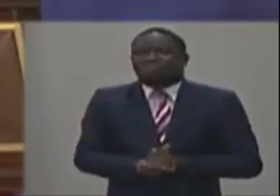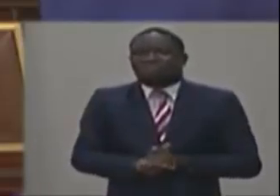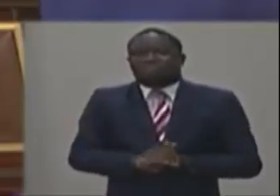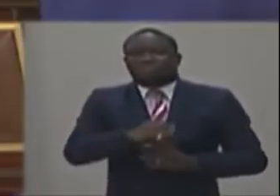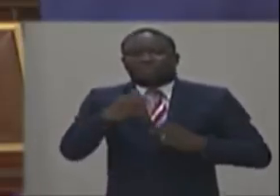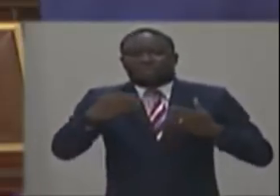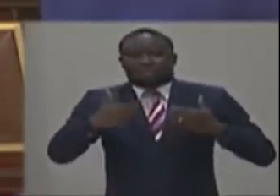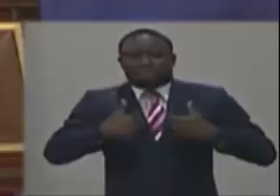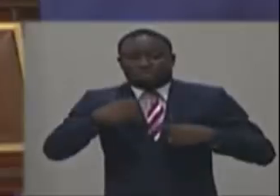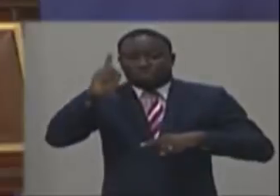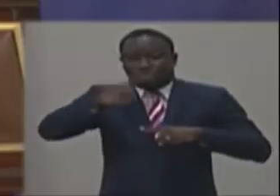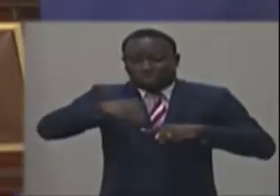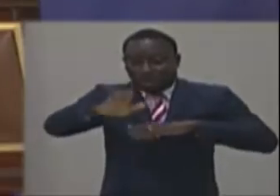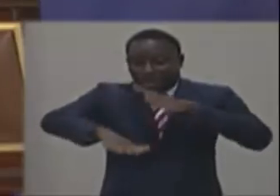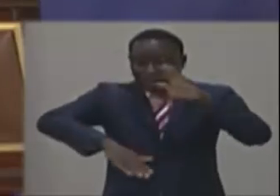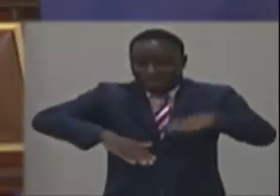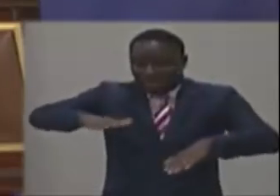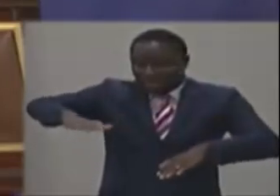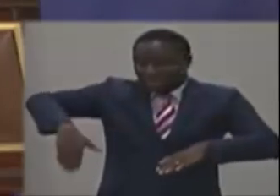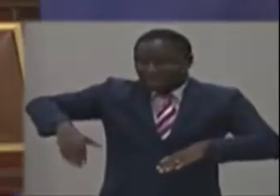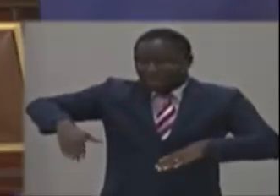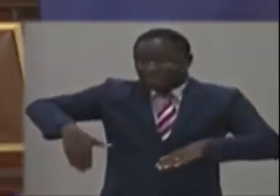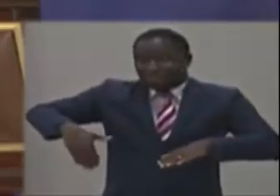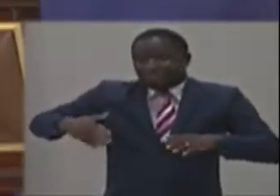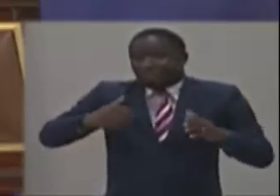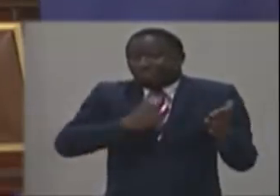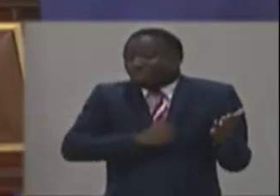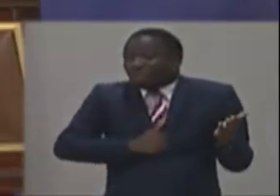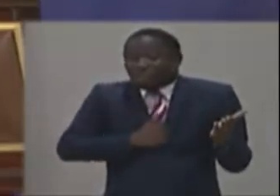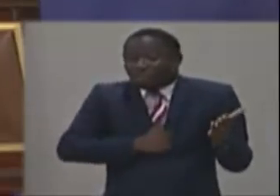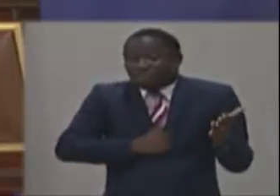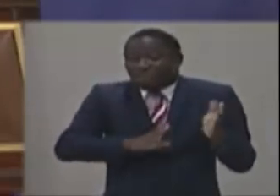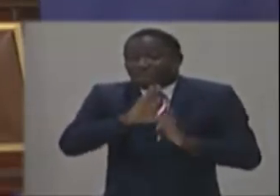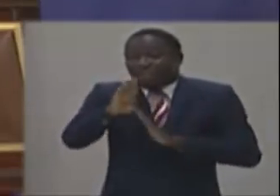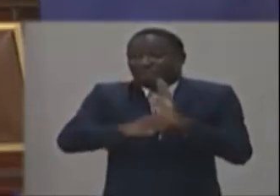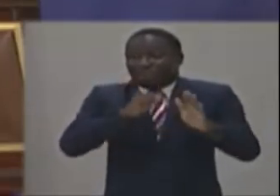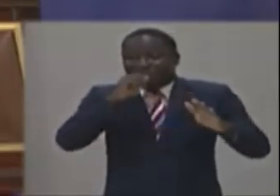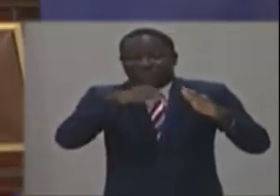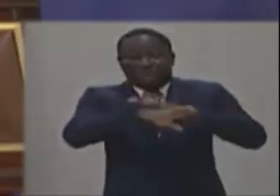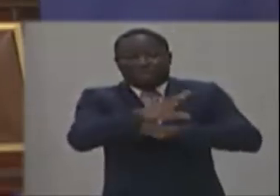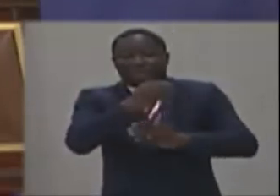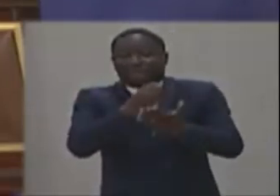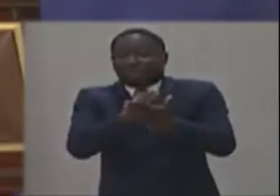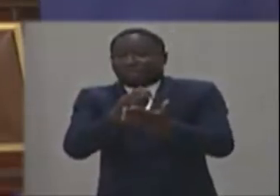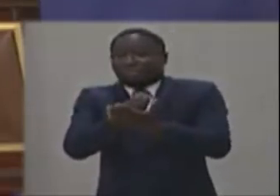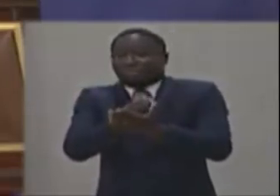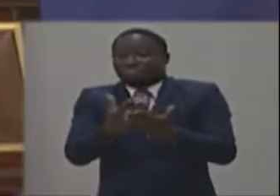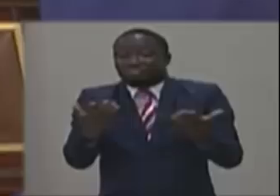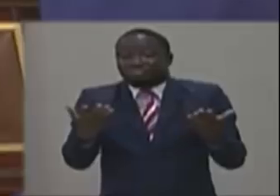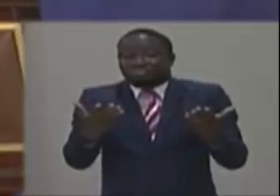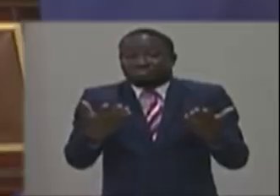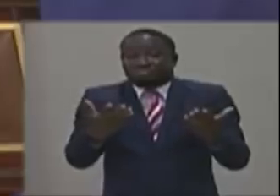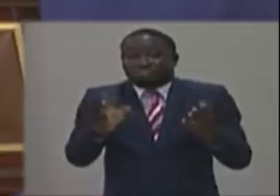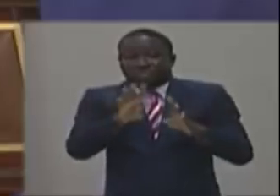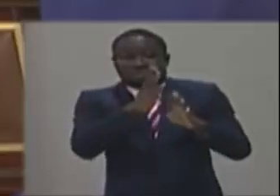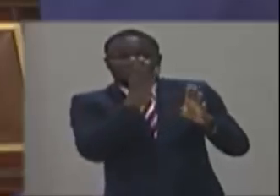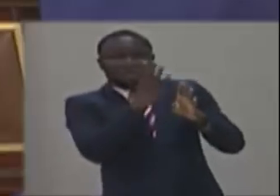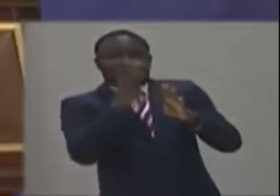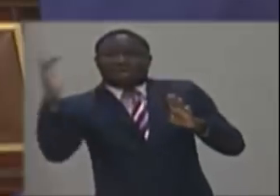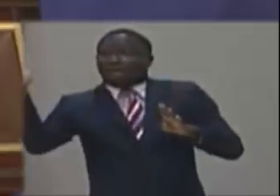il y a couvre-feu côté monde pas qu'à marcher là où vous voulez. L'État pas entré l'argent. Les aéroports sont